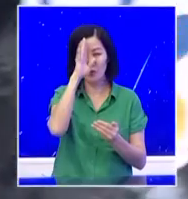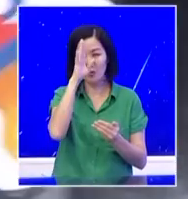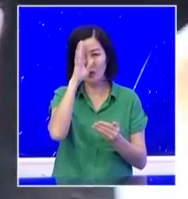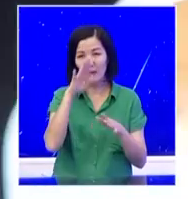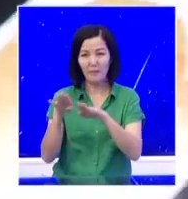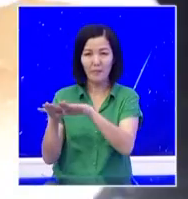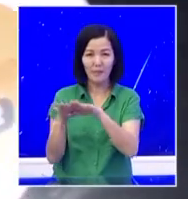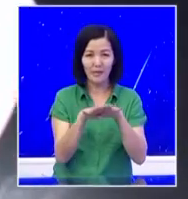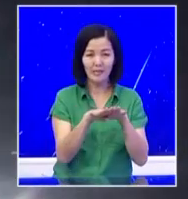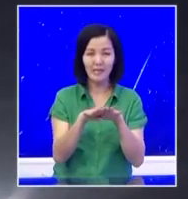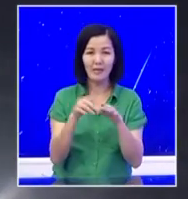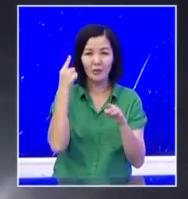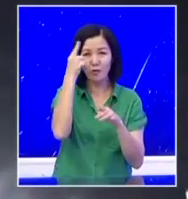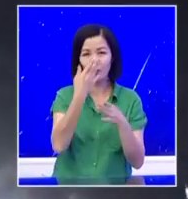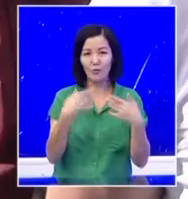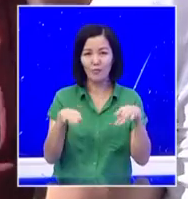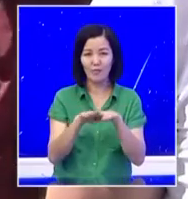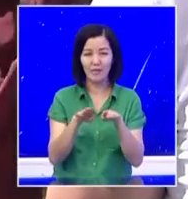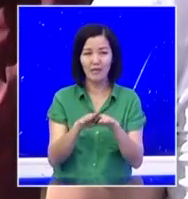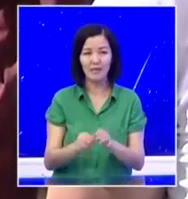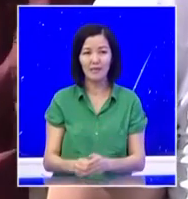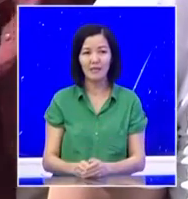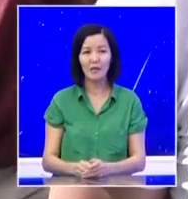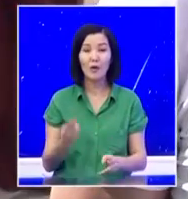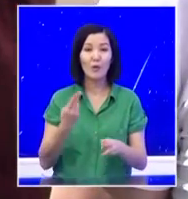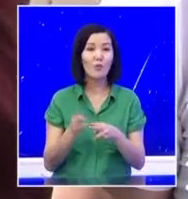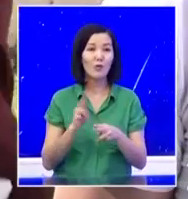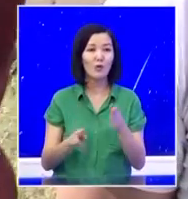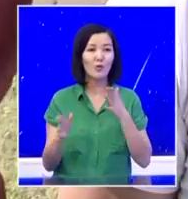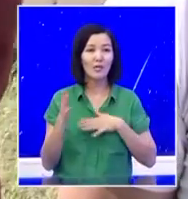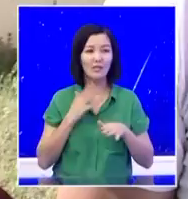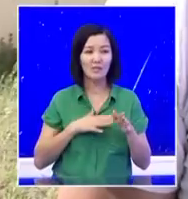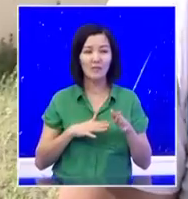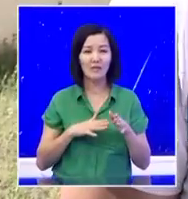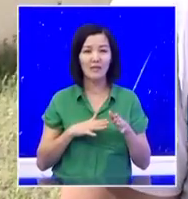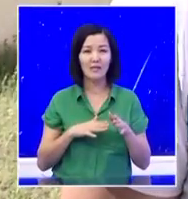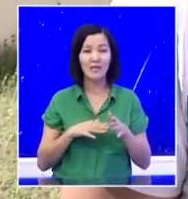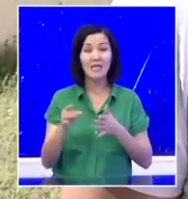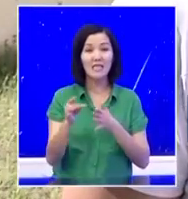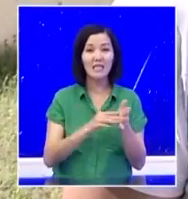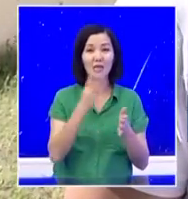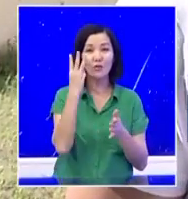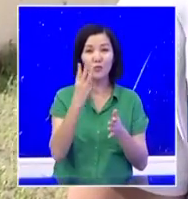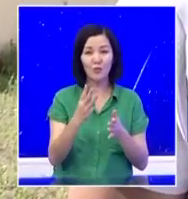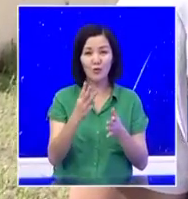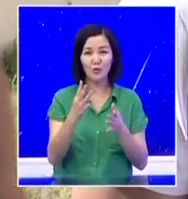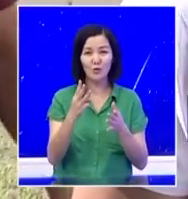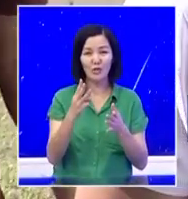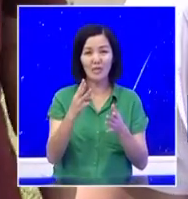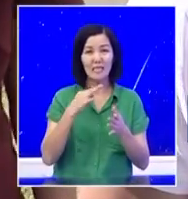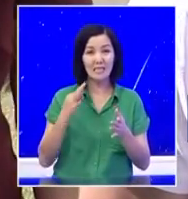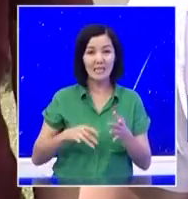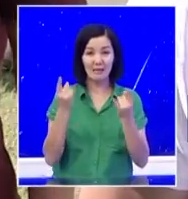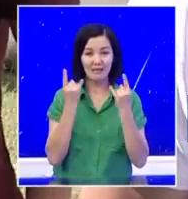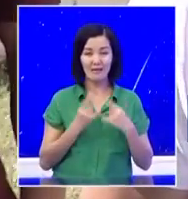ұлдары бір-бірінен аумай түсіпті. Қуанышымда шек жоқ. Дүниеге бірдей батыр келді. Аллаға